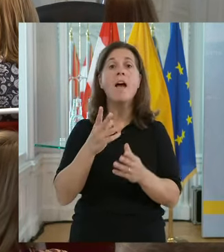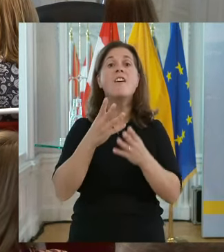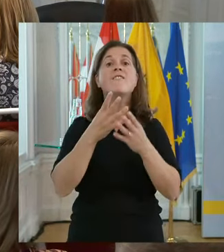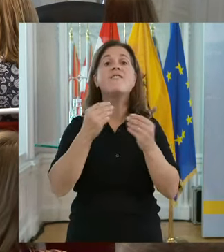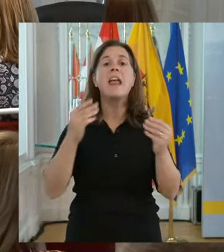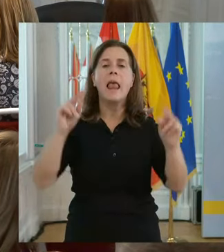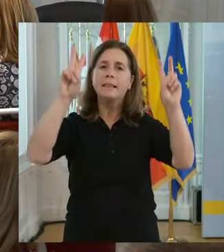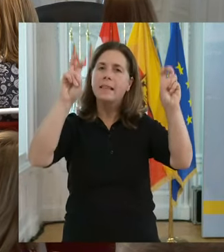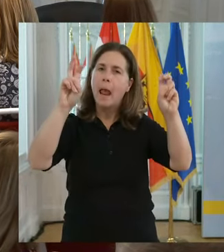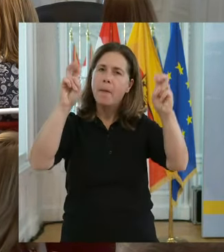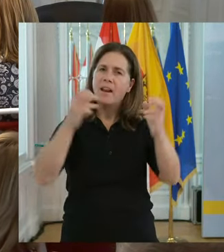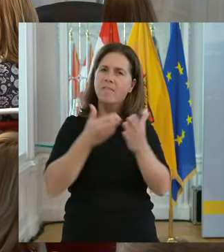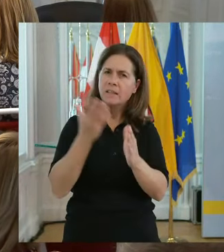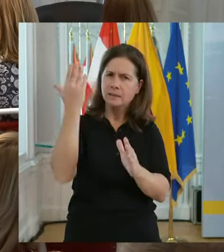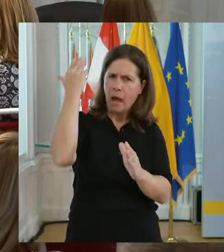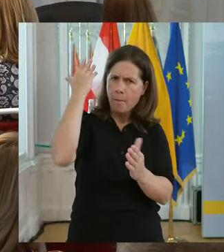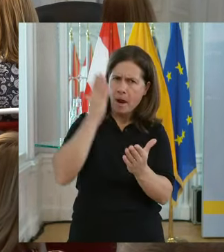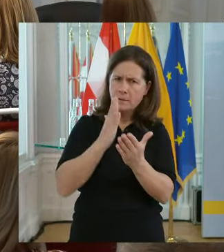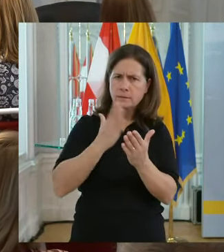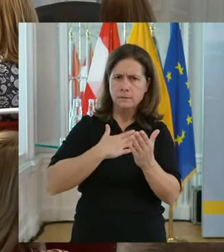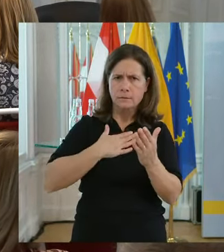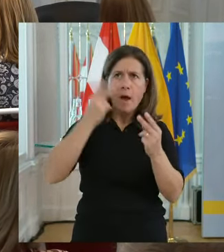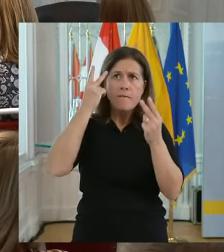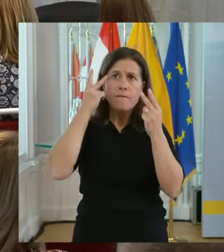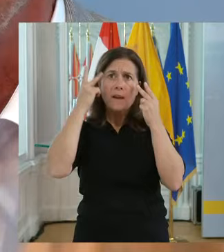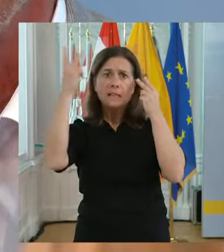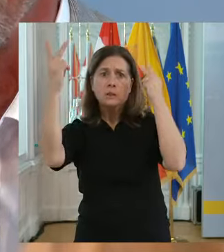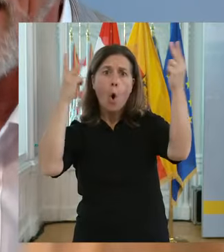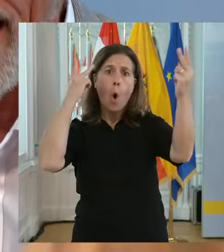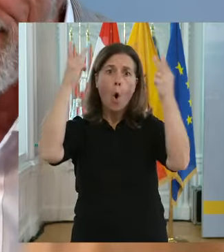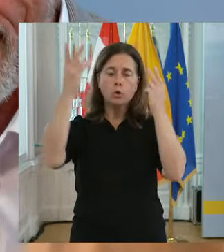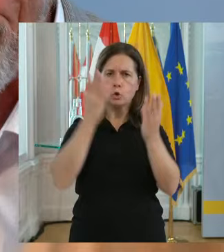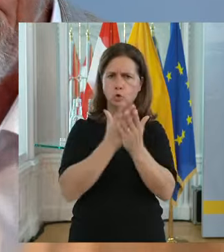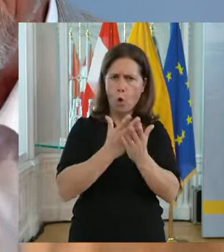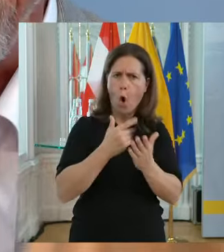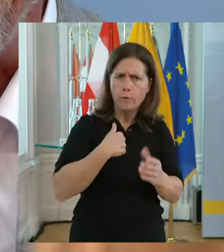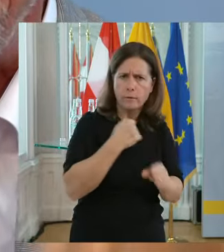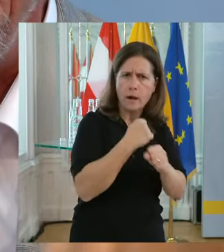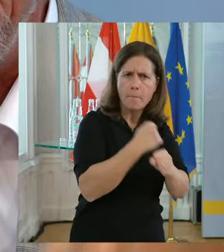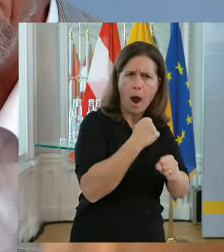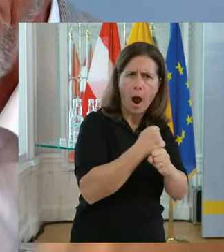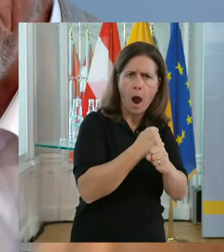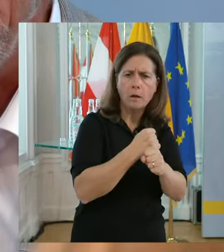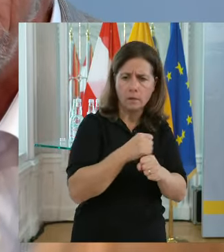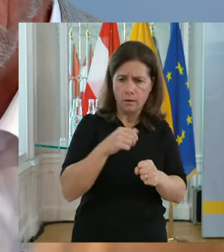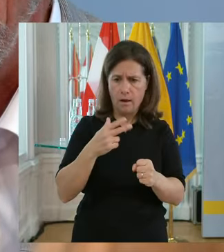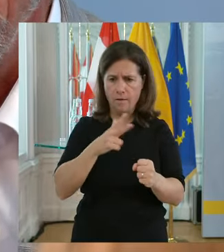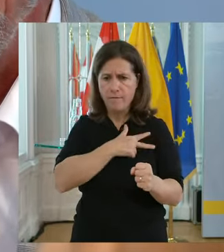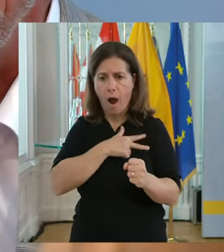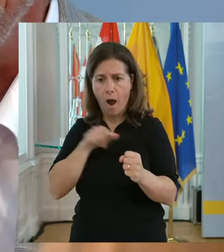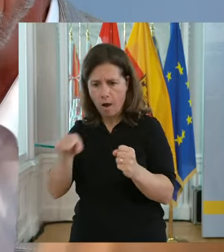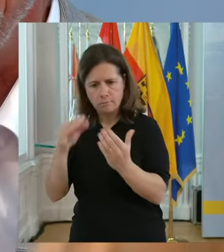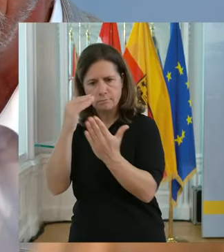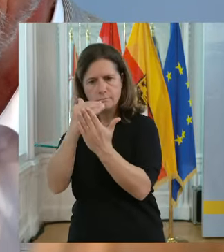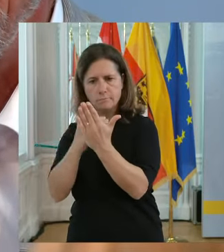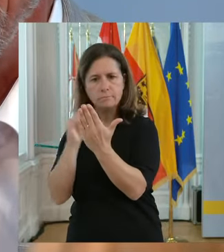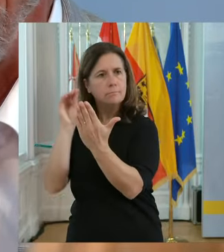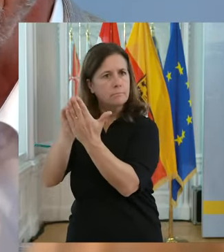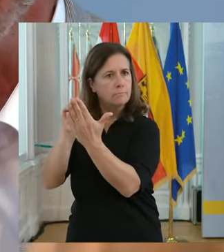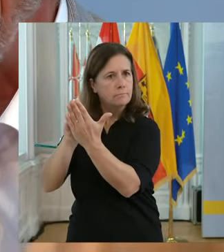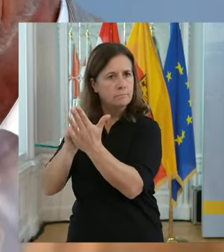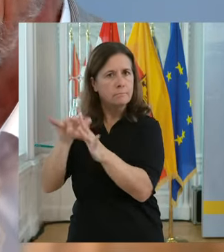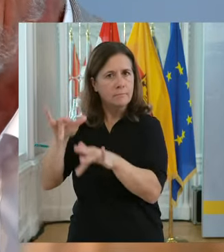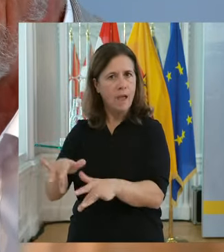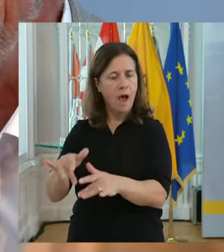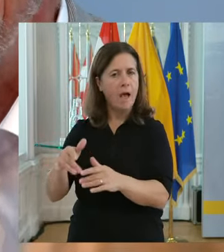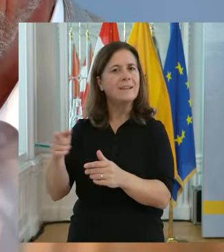Themen von dem, was wir damals in unserer Vision gehabt haben, von dem, was wir schon getan haben, in Wirklichkeit, ja, ich nenne es immer